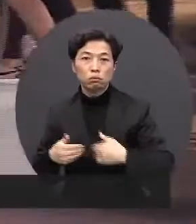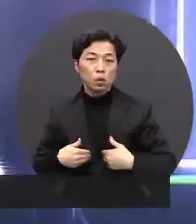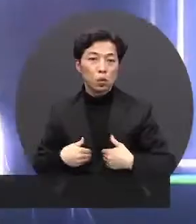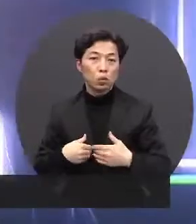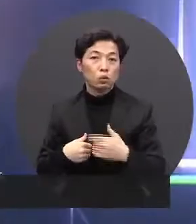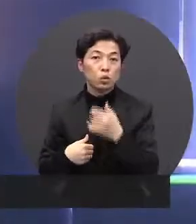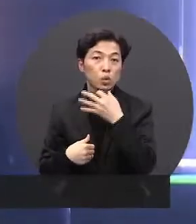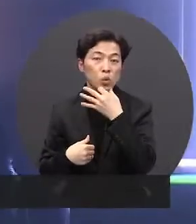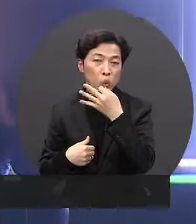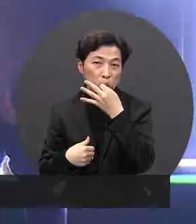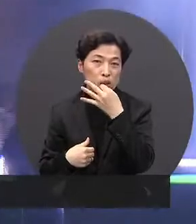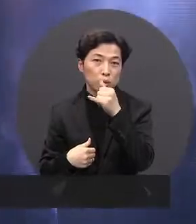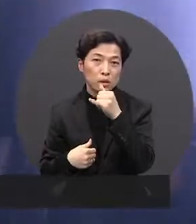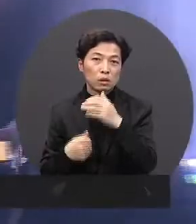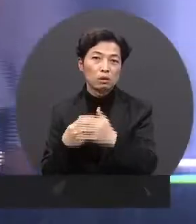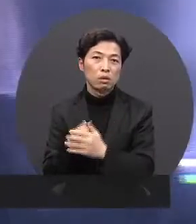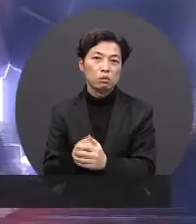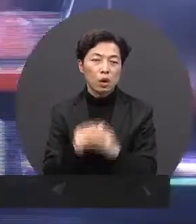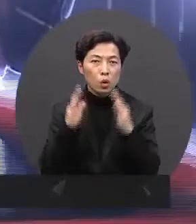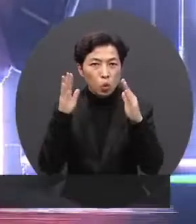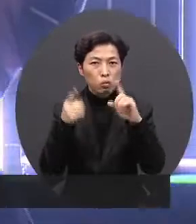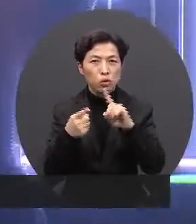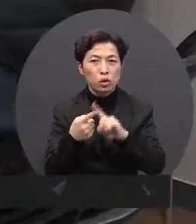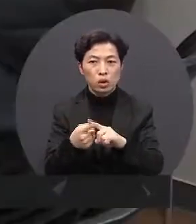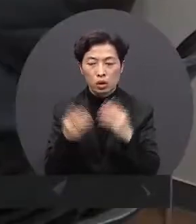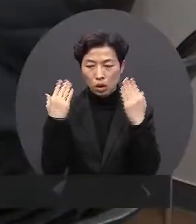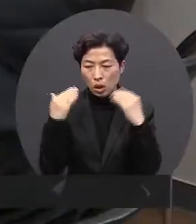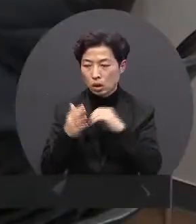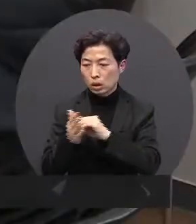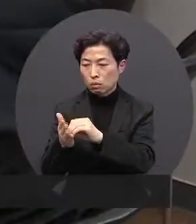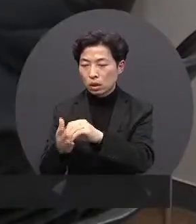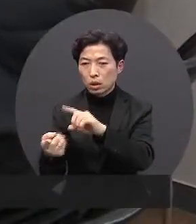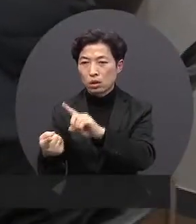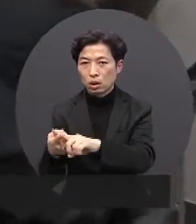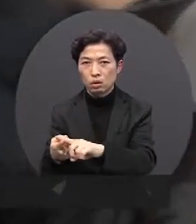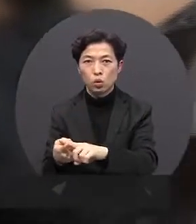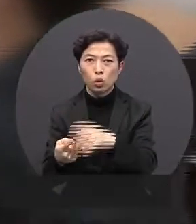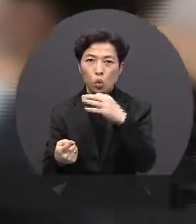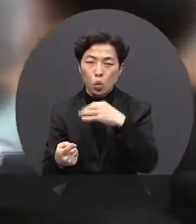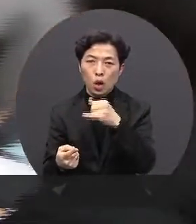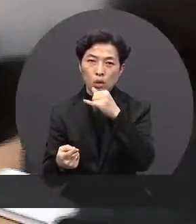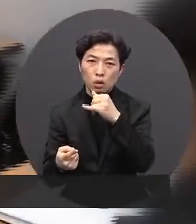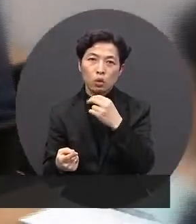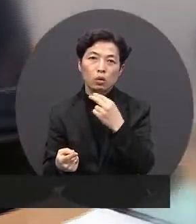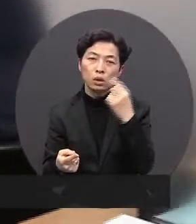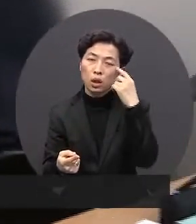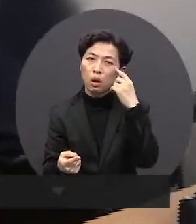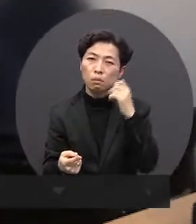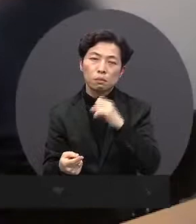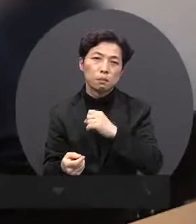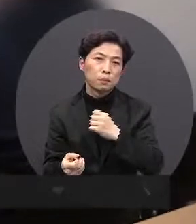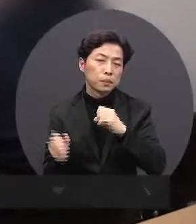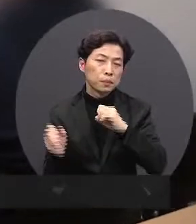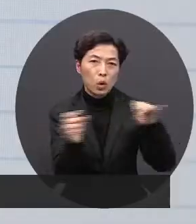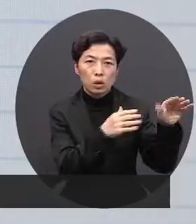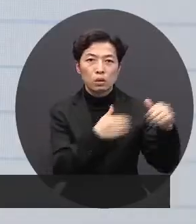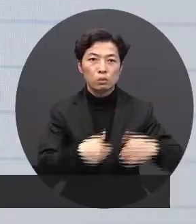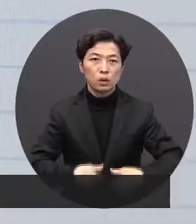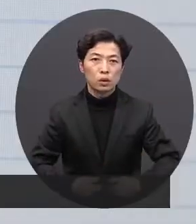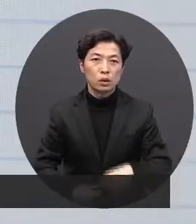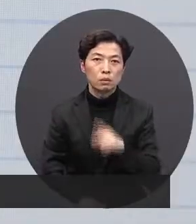욕구가 있는데 단순히 학력이 입학 전역에 효과적이라는 인식을 불식시켜야 한다고 강조했습니다.